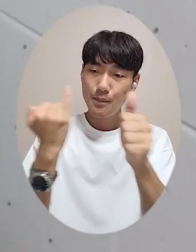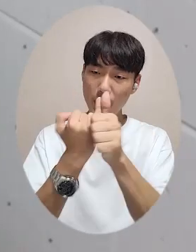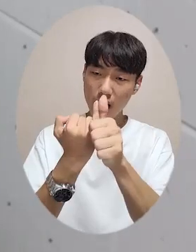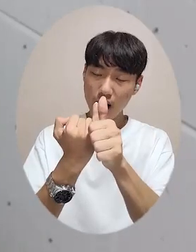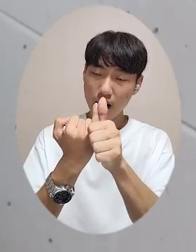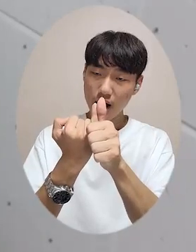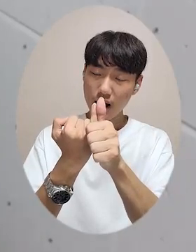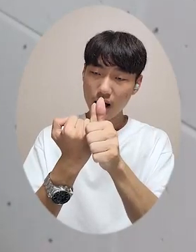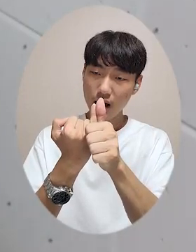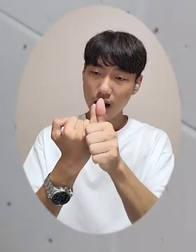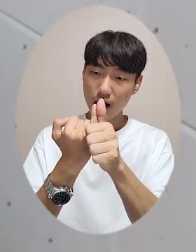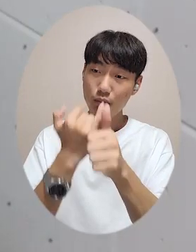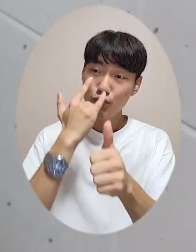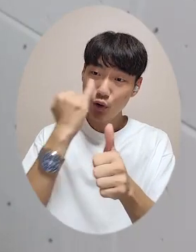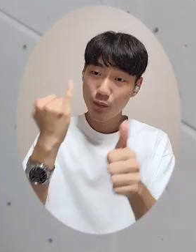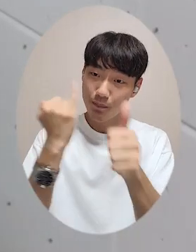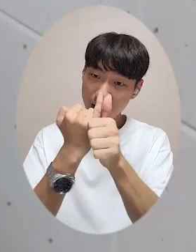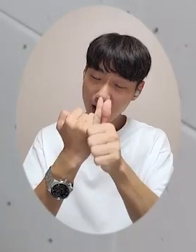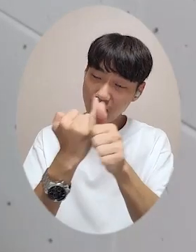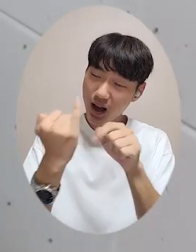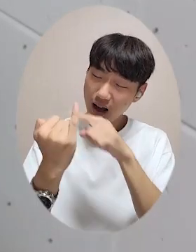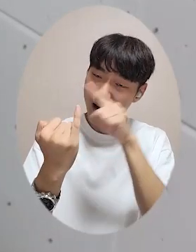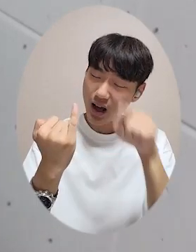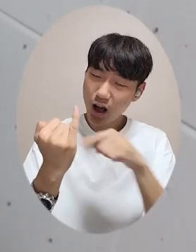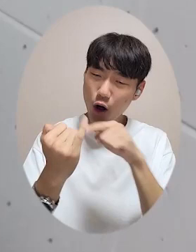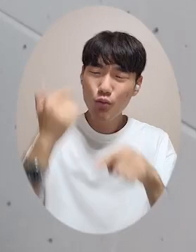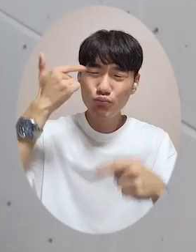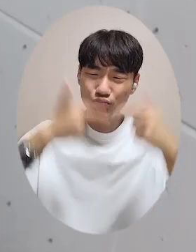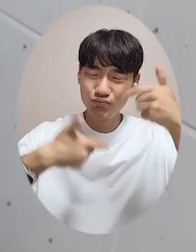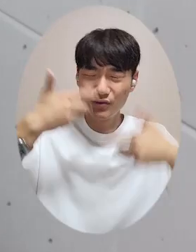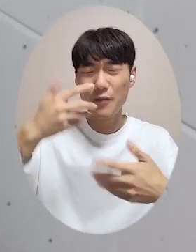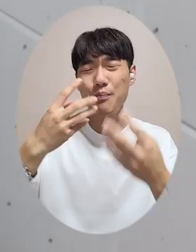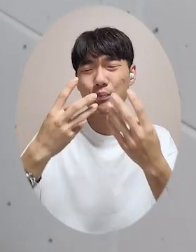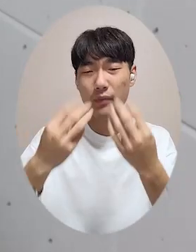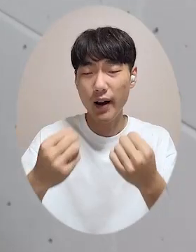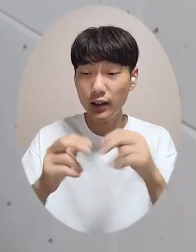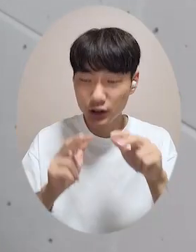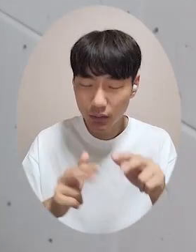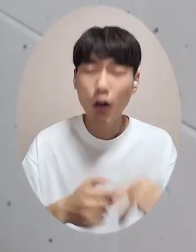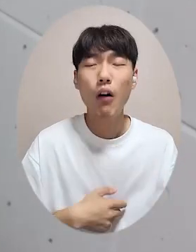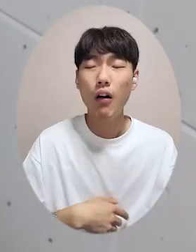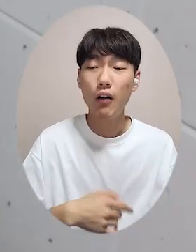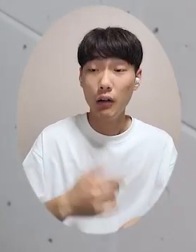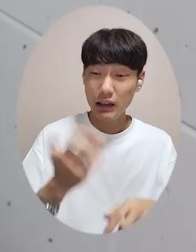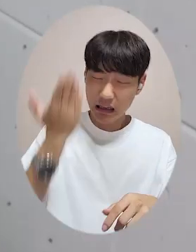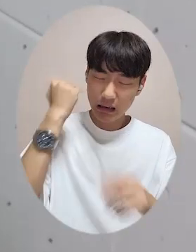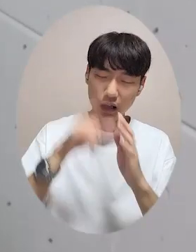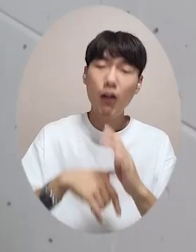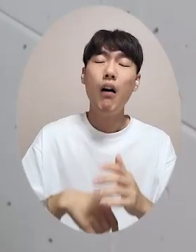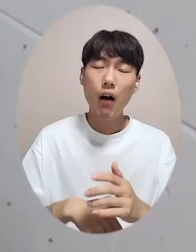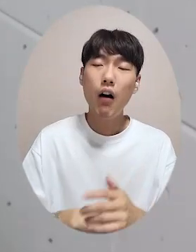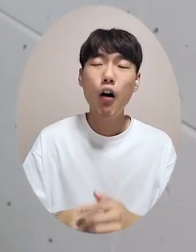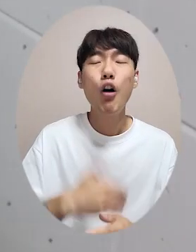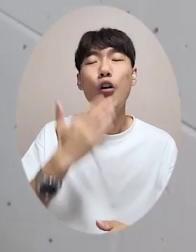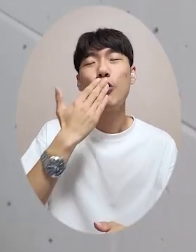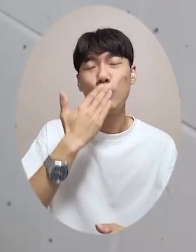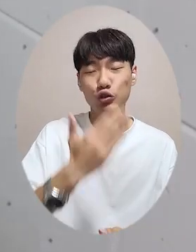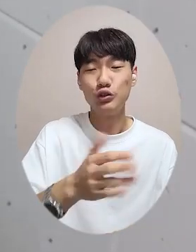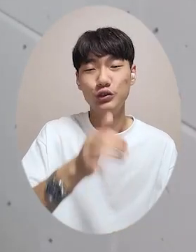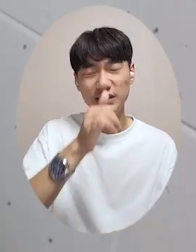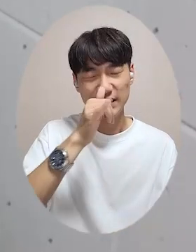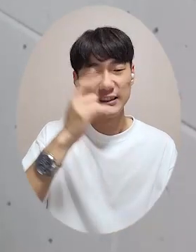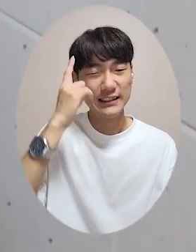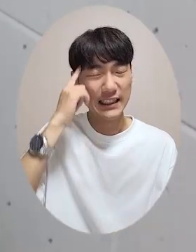혼혈인이라고 되게 많이 들었었고 근데 그 부분에 대해서 '뭐 그럴 수 있지.'라고 생각을 되게 많이 했었습니다. 그리고 아.